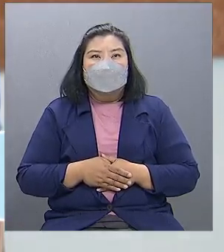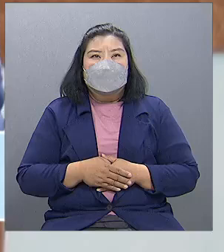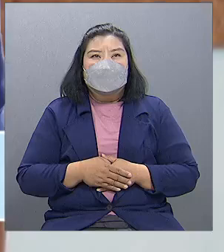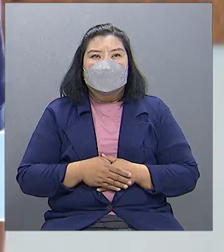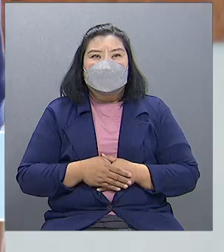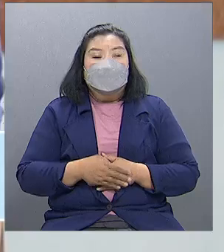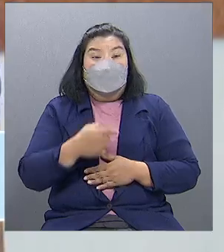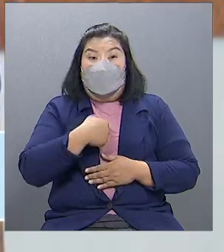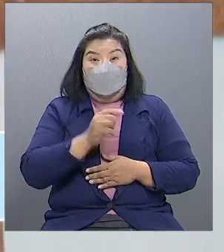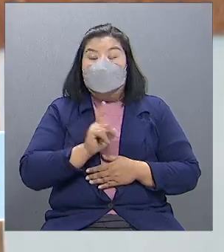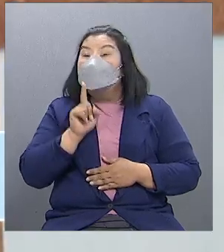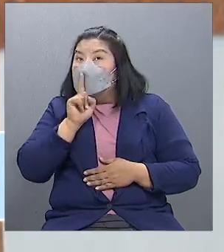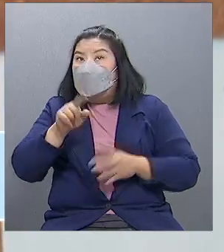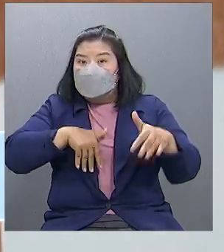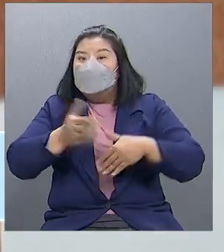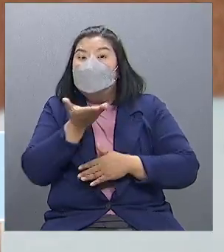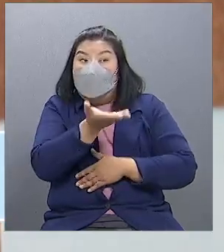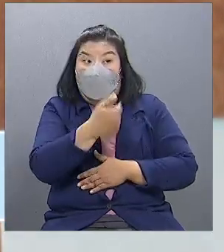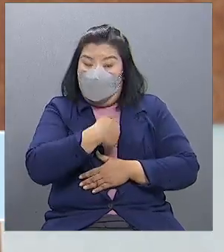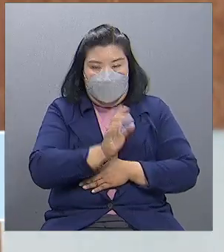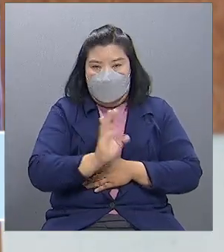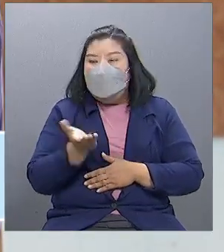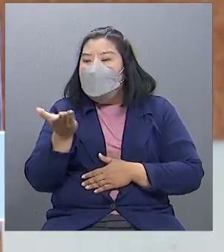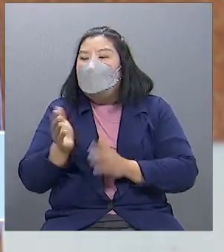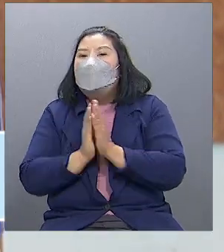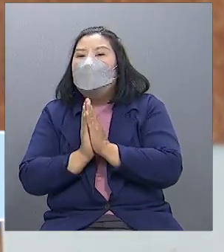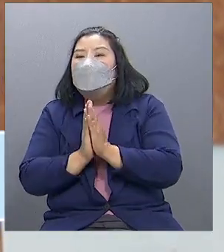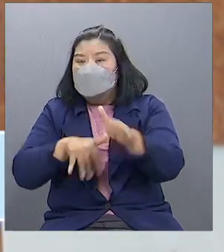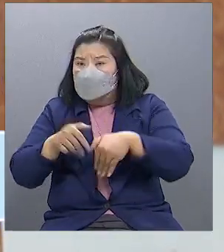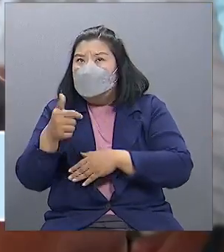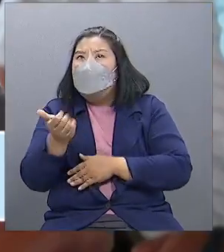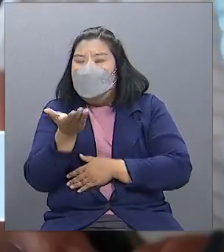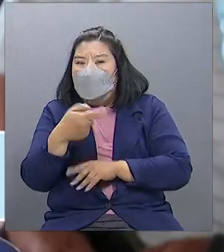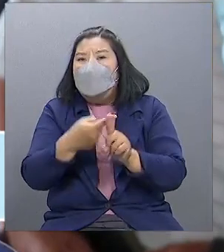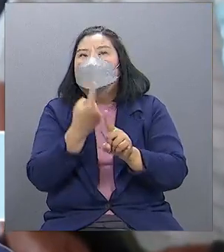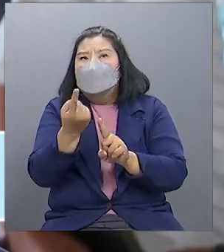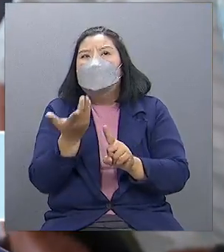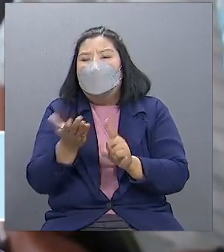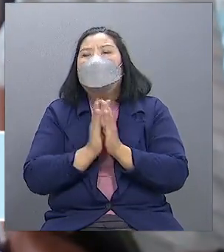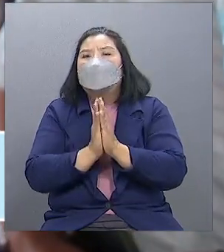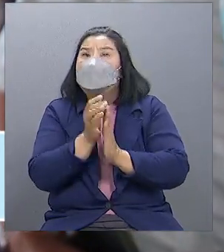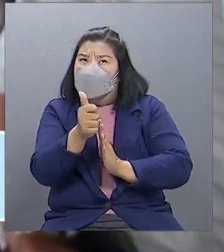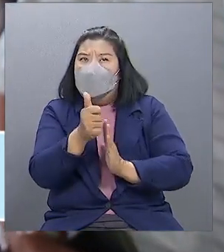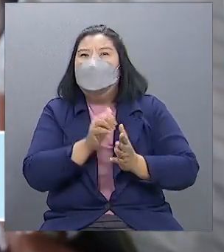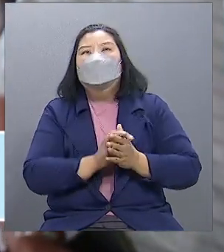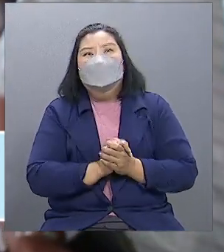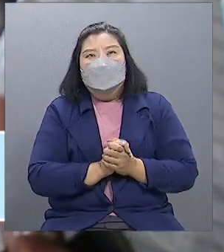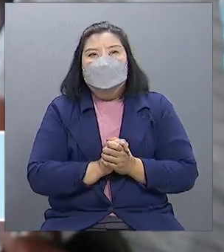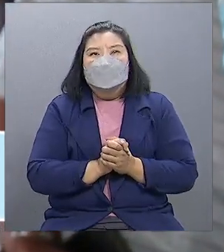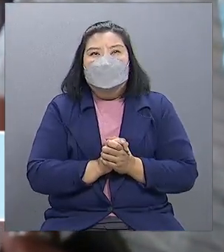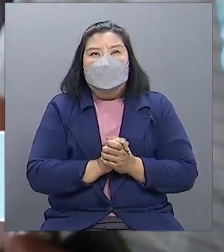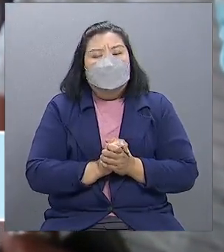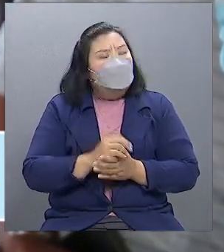พระเถเมเสร็ไมเสร็หยคนอ่านท่ตพ Garyืครเขไ้ว่ มนไมถูกต้อง